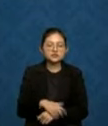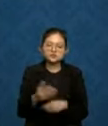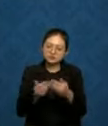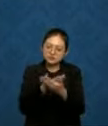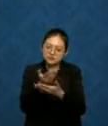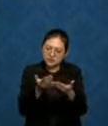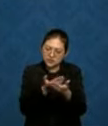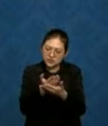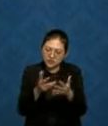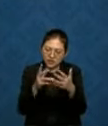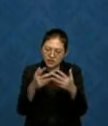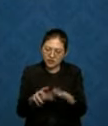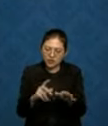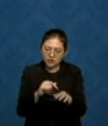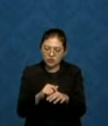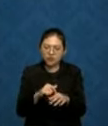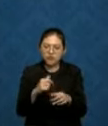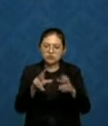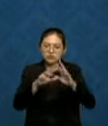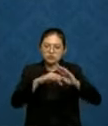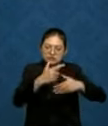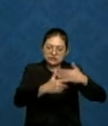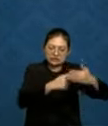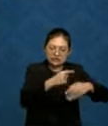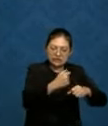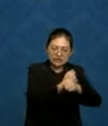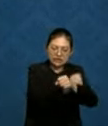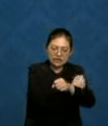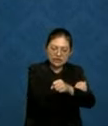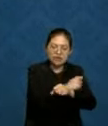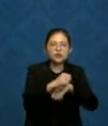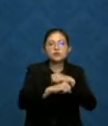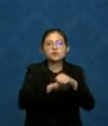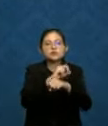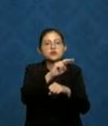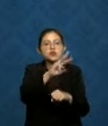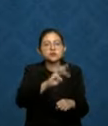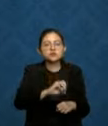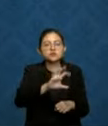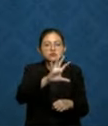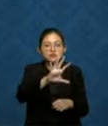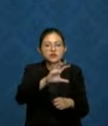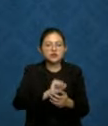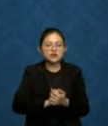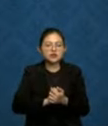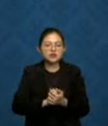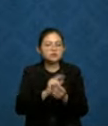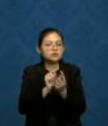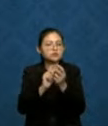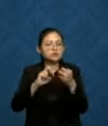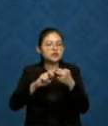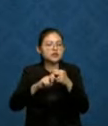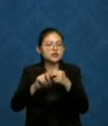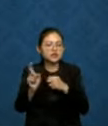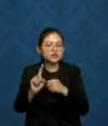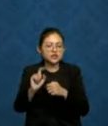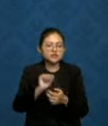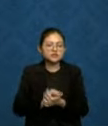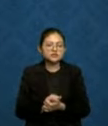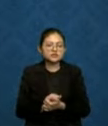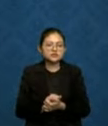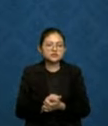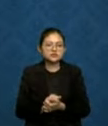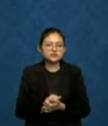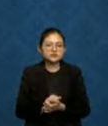ในมิติความต้องการของตลาดแรงงานในปี2565เราจะพบครับว่ามีตำแหน่งที่มี